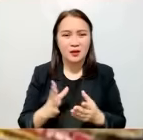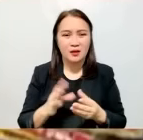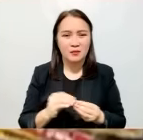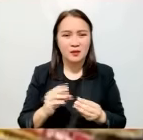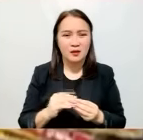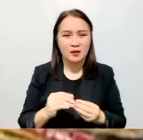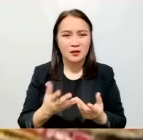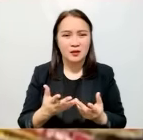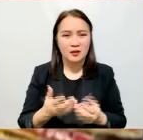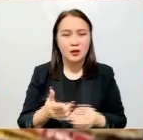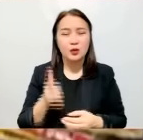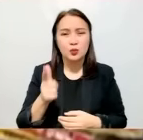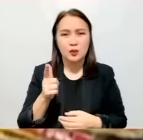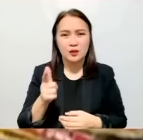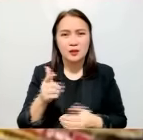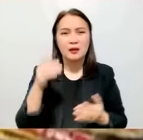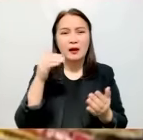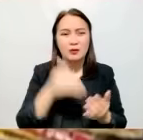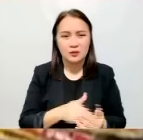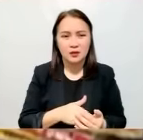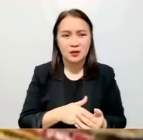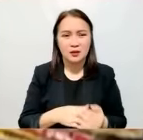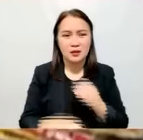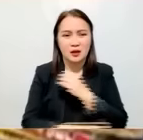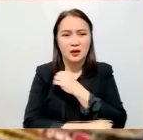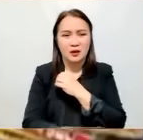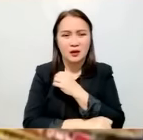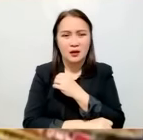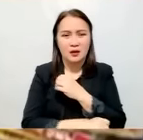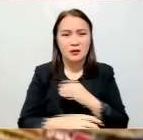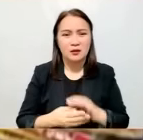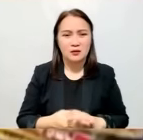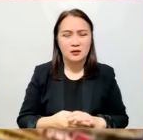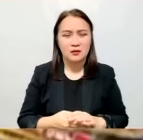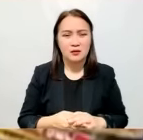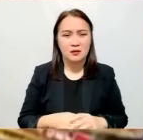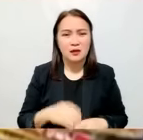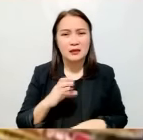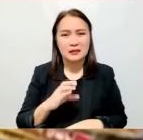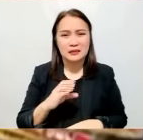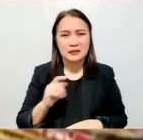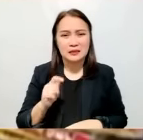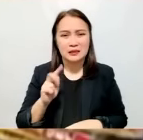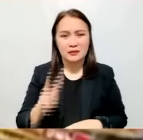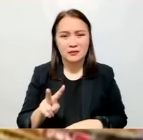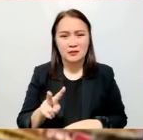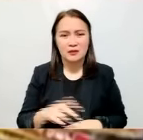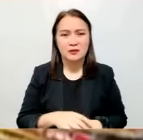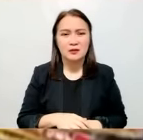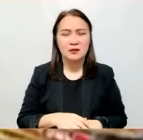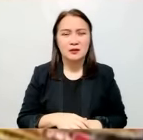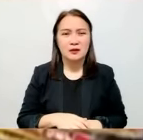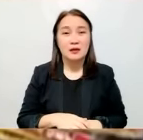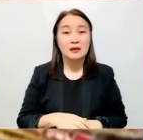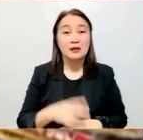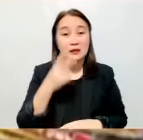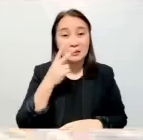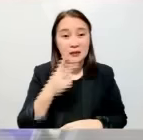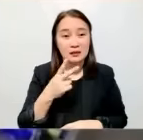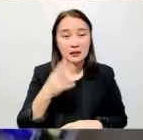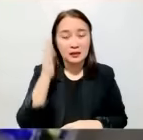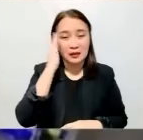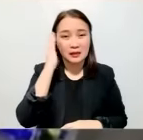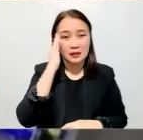20 mil daw ang nanakaw na laman ng kaha. Matapos i-upload ng pamilya ang CCTV footage sa social media, nalaman na ang pagkakakilanla ng